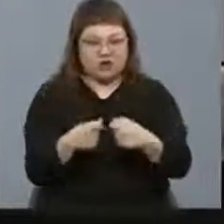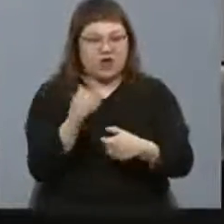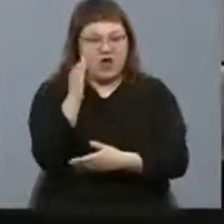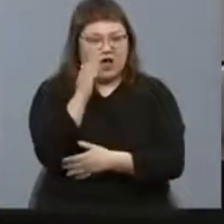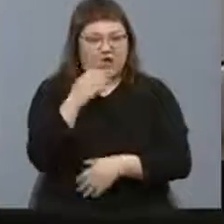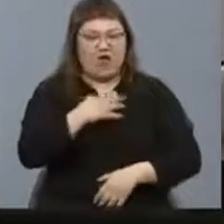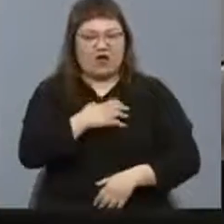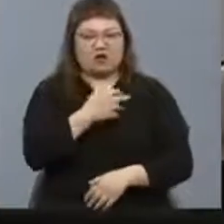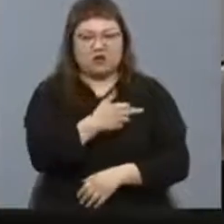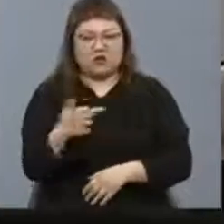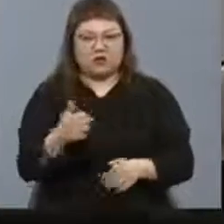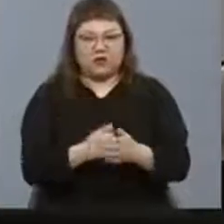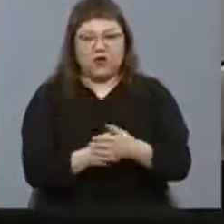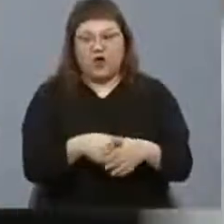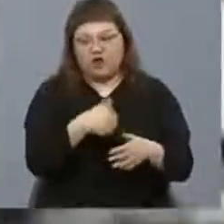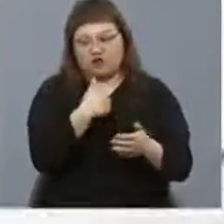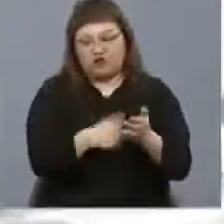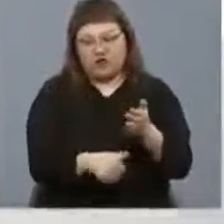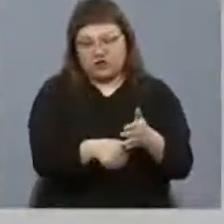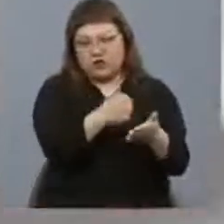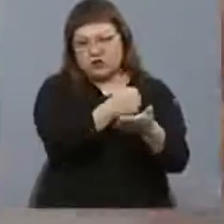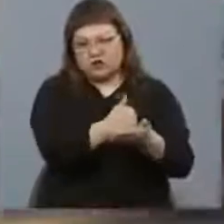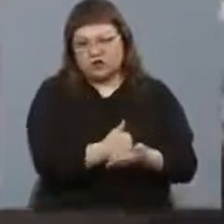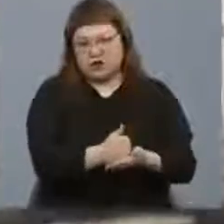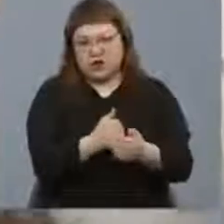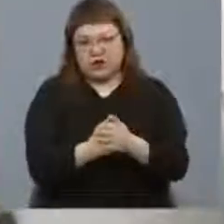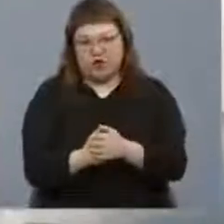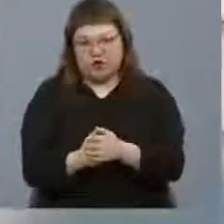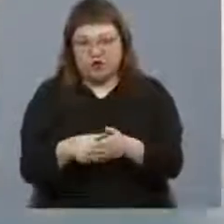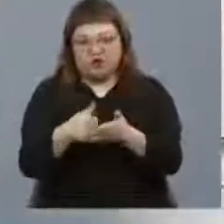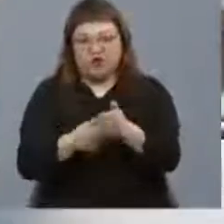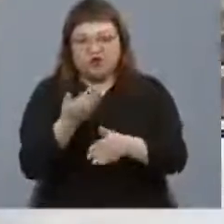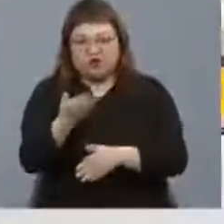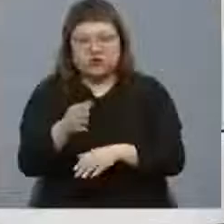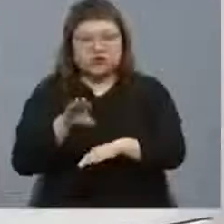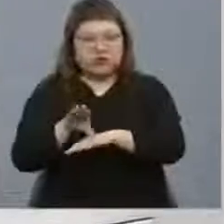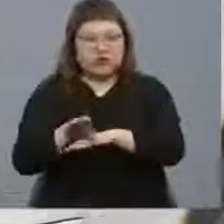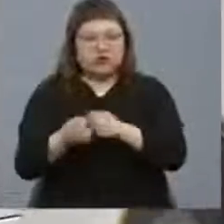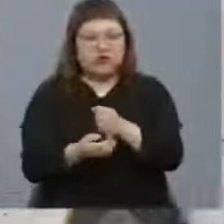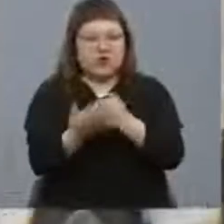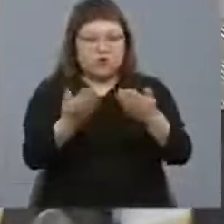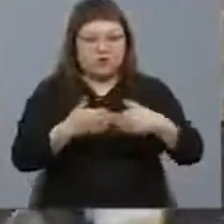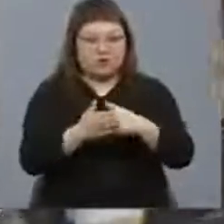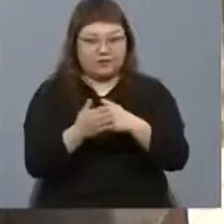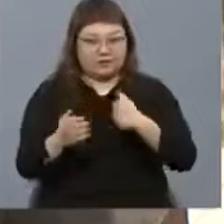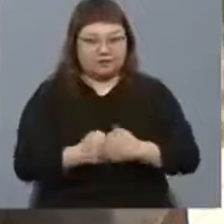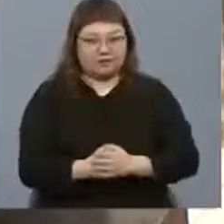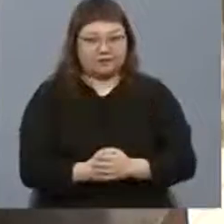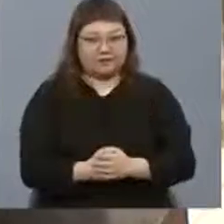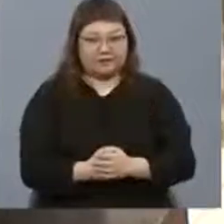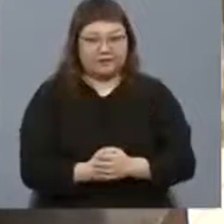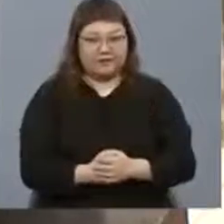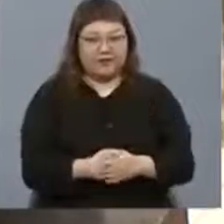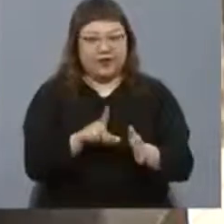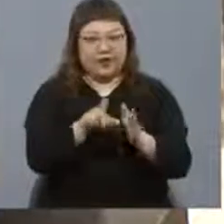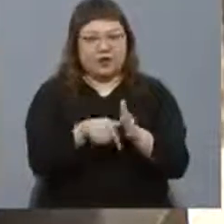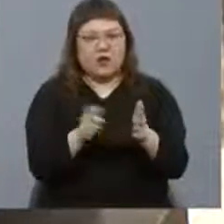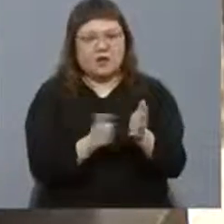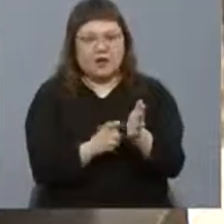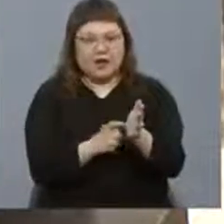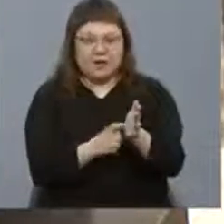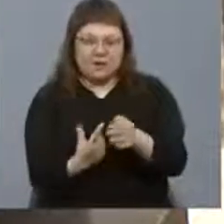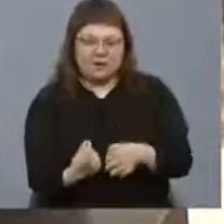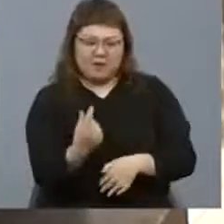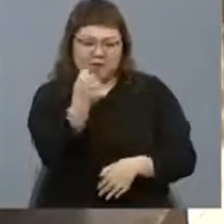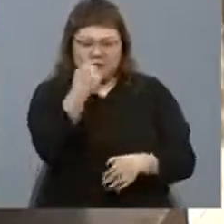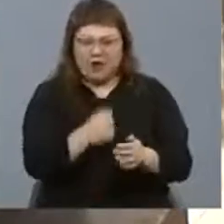큽니다. 물건을 사는 손님은 물론 물건을 납품하는 차량도 영향을 받기 때문입니다. 그 시간이 촉박해서 빨리